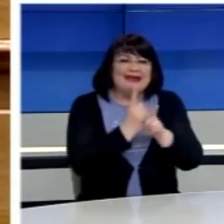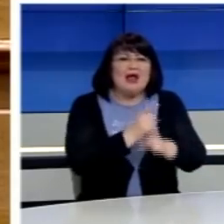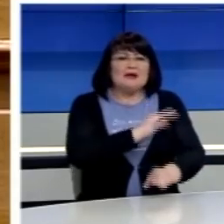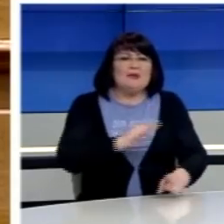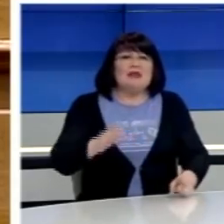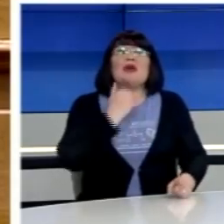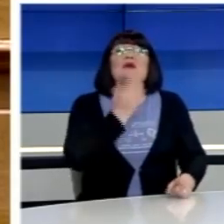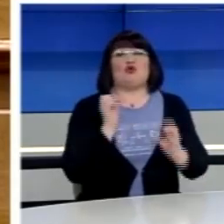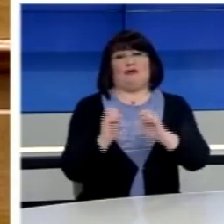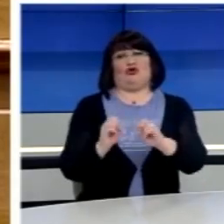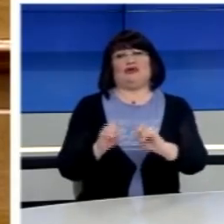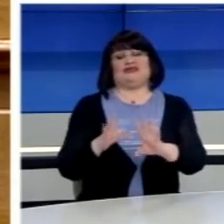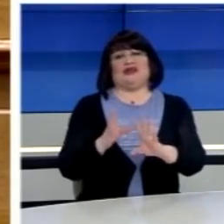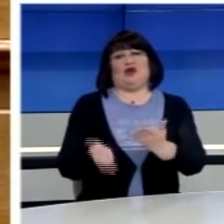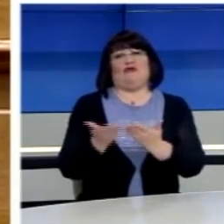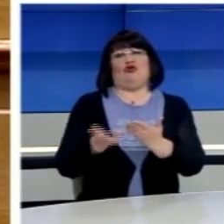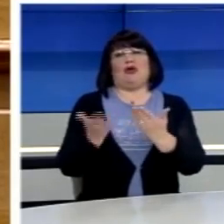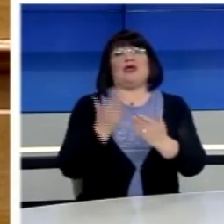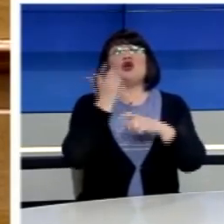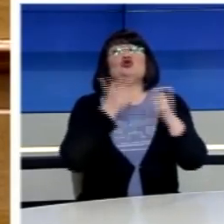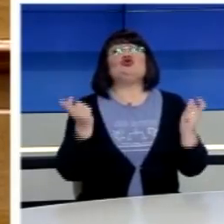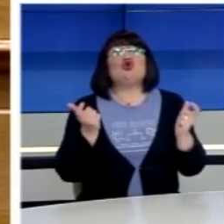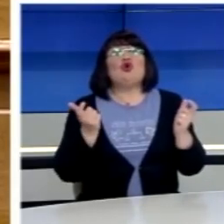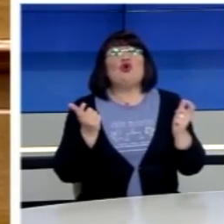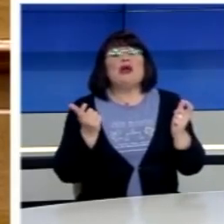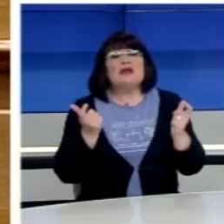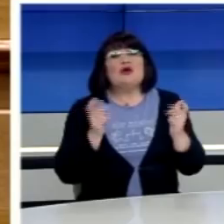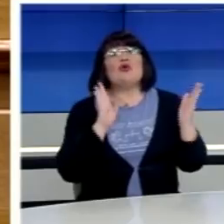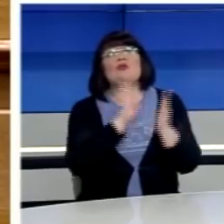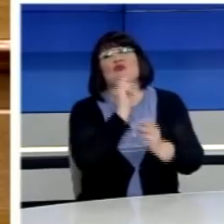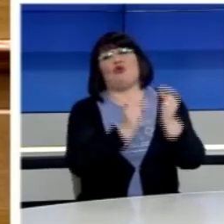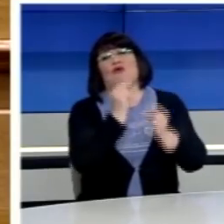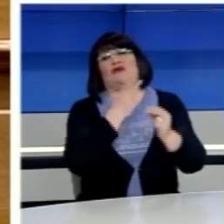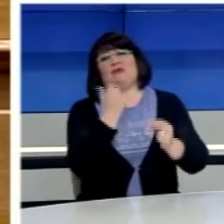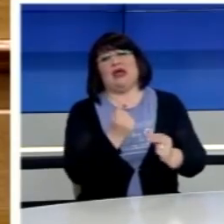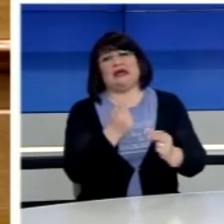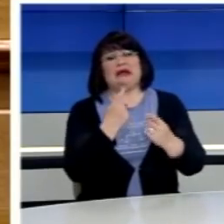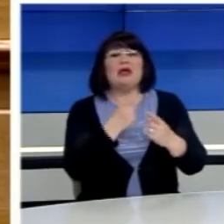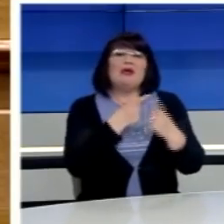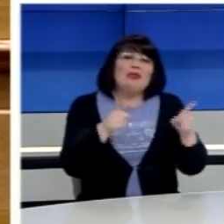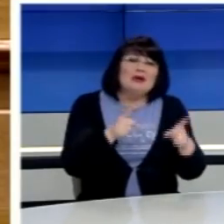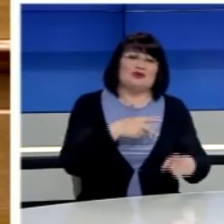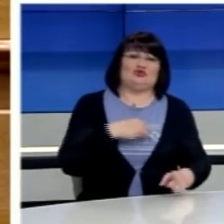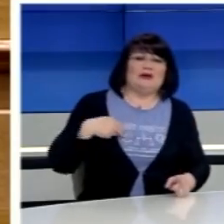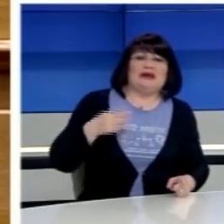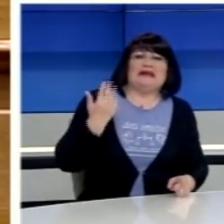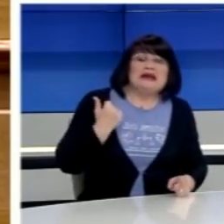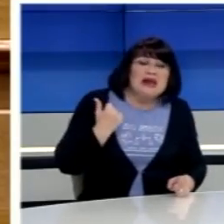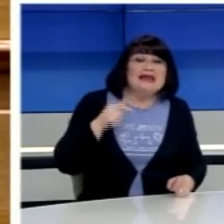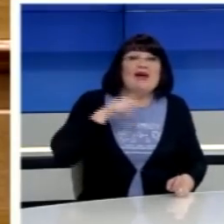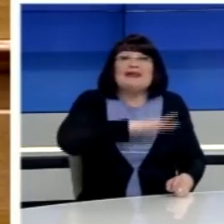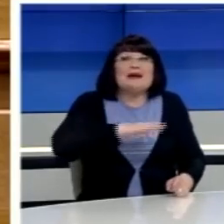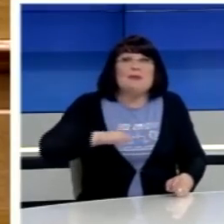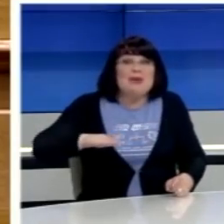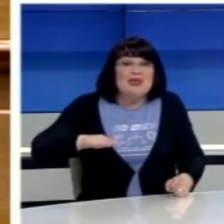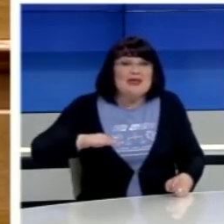έχουν τη δυνατότητα φροντιστηρίων ή το σχολείο τους αντιμετώπισε προβλήματα ελλείψεων σε εκπαιδευτικούς. Σε κάθε περίπτωση είναι τα